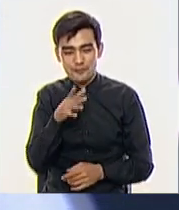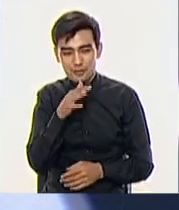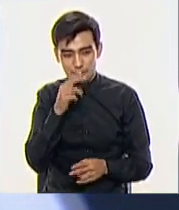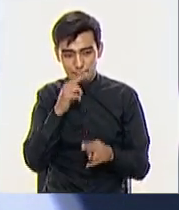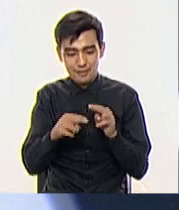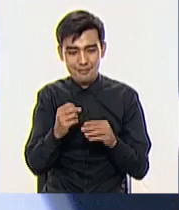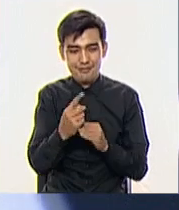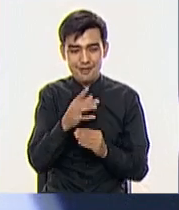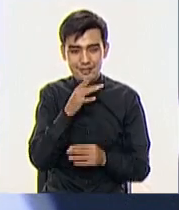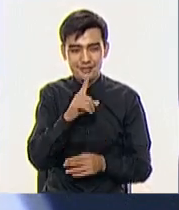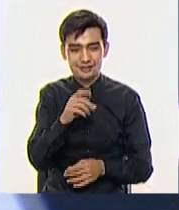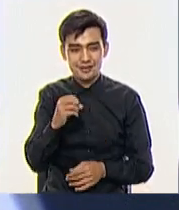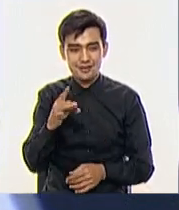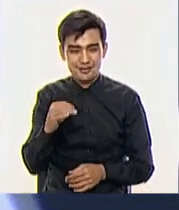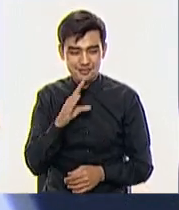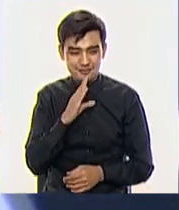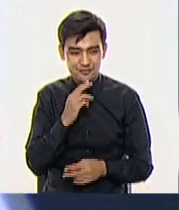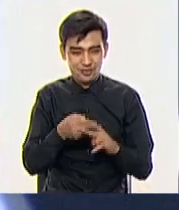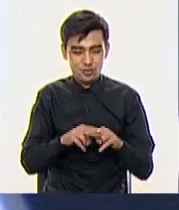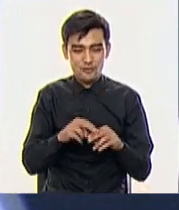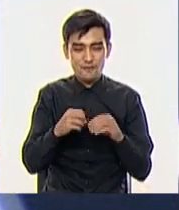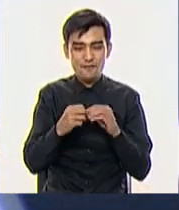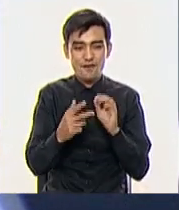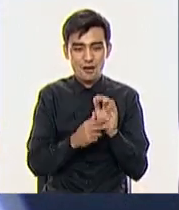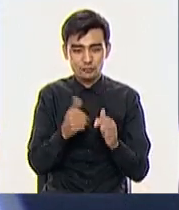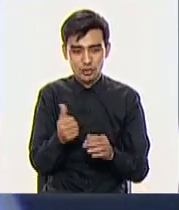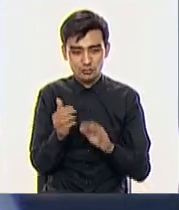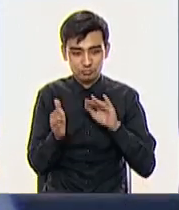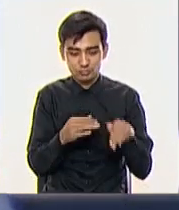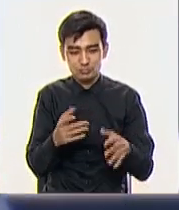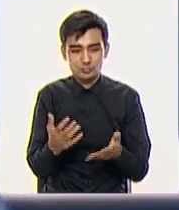жоғалған 11 жастағы Зере есімді қыз тек 18 сағат өткеннен кейін табылған болатын.